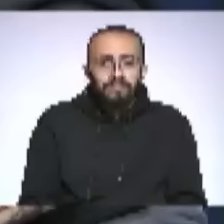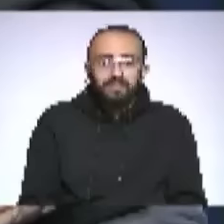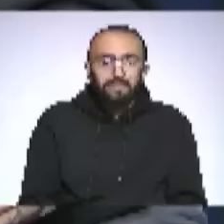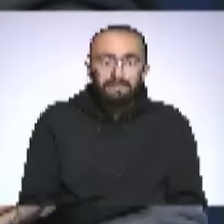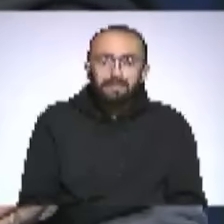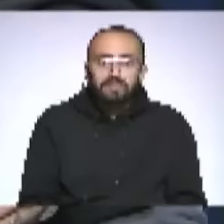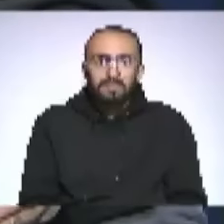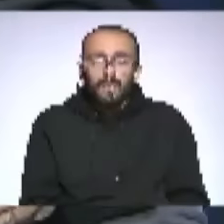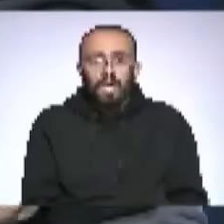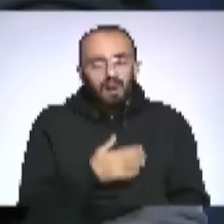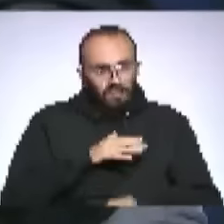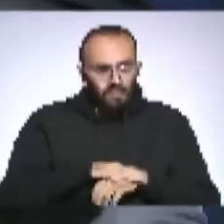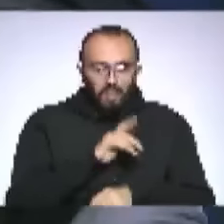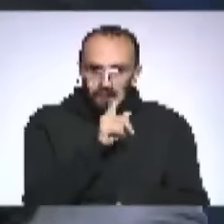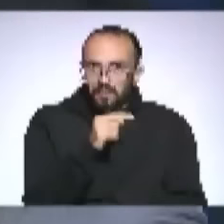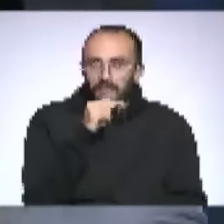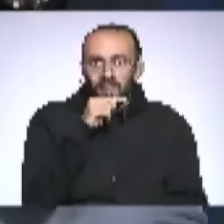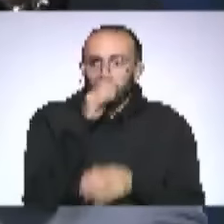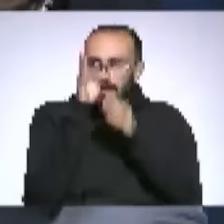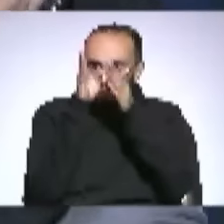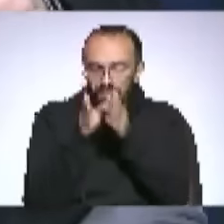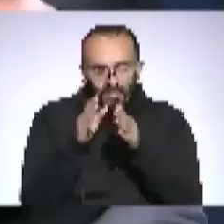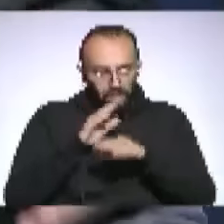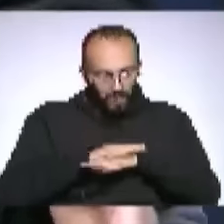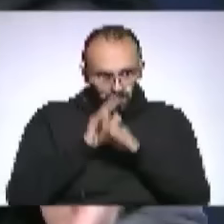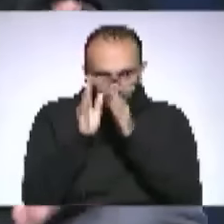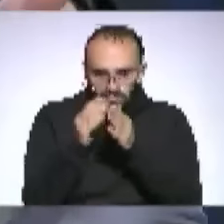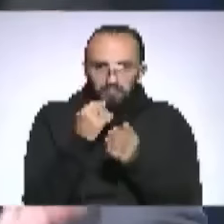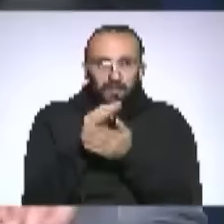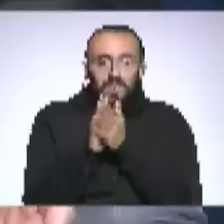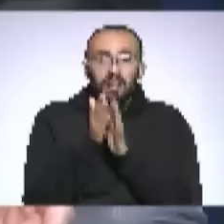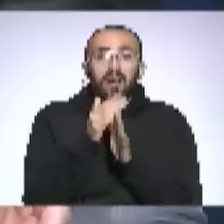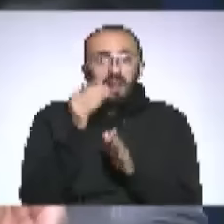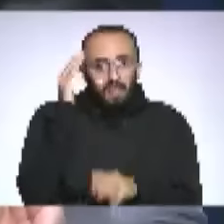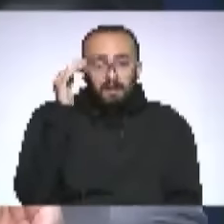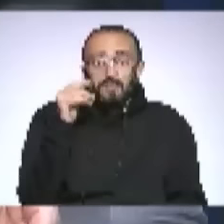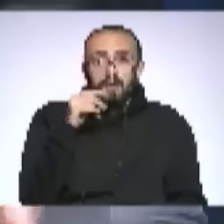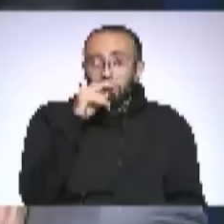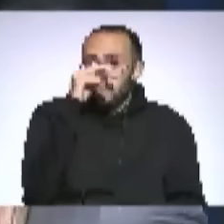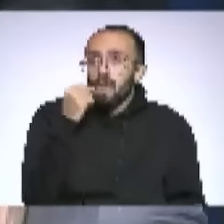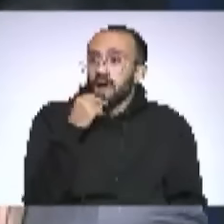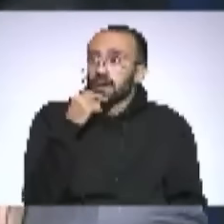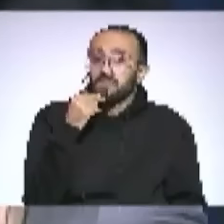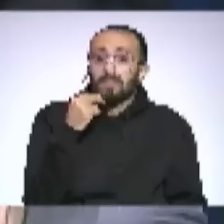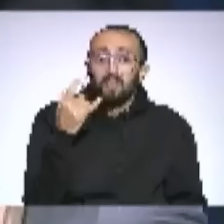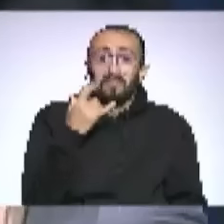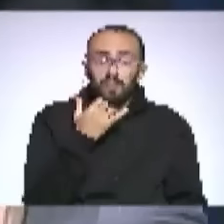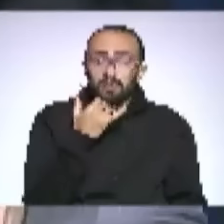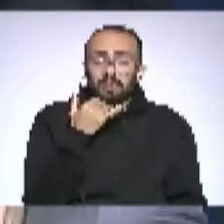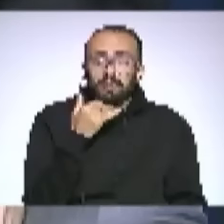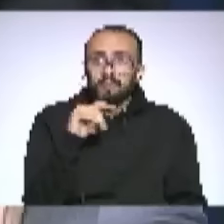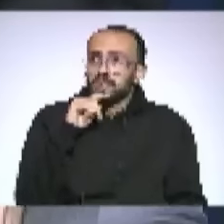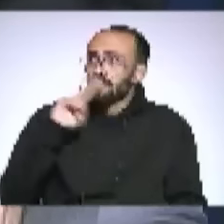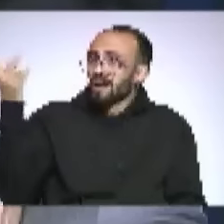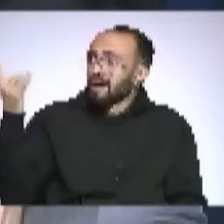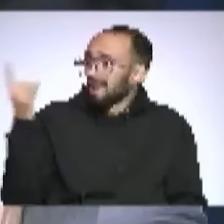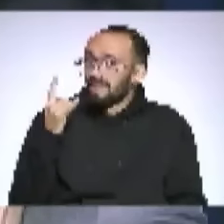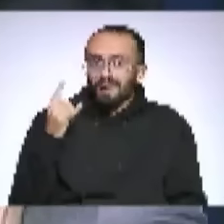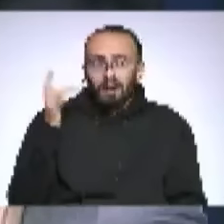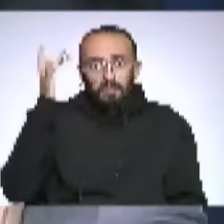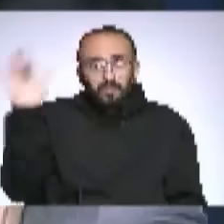احترام البنت دي انا بتكلم بصفه عامه مع اي كلمه حلوه تجدها من بره ده حقيقه امراضها النفسيه التي ستعاني